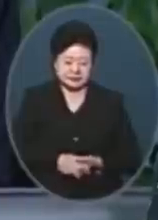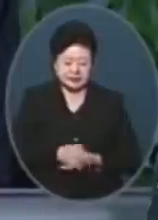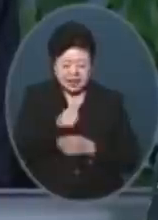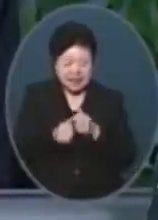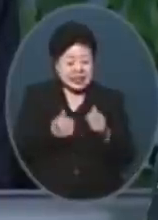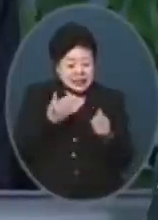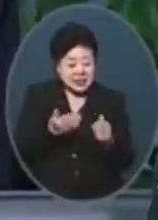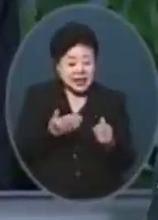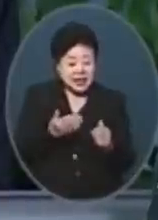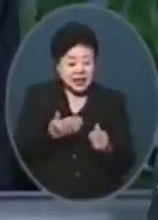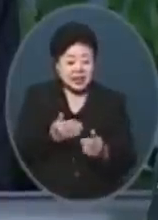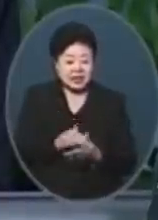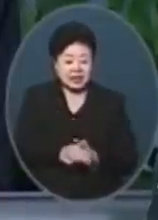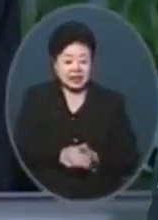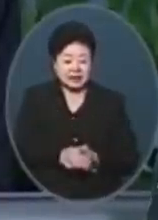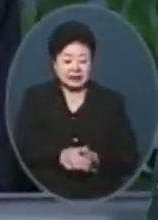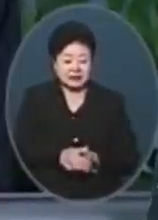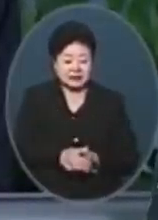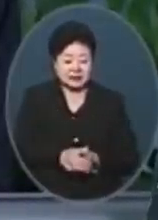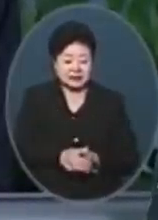하나님께